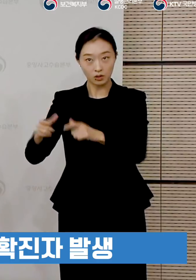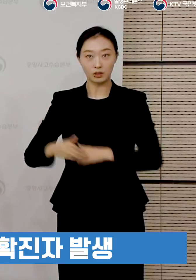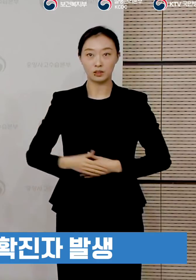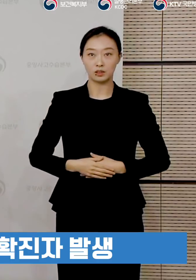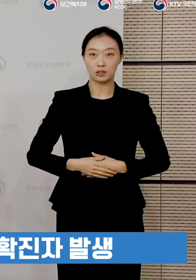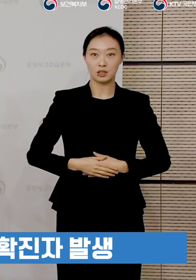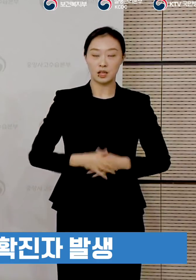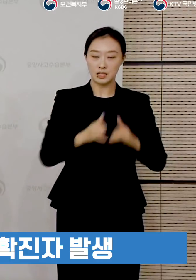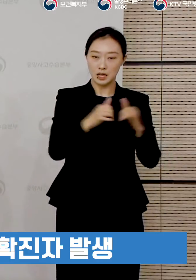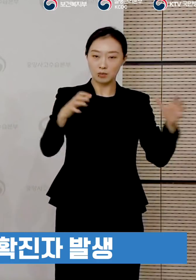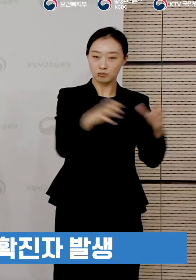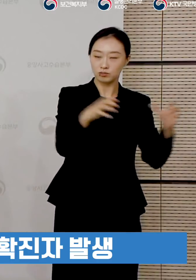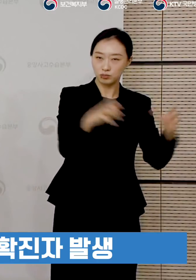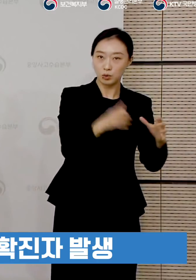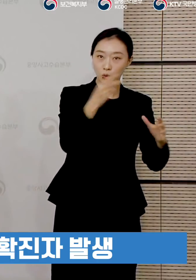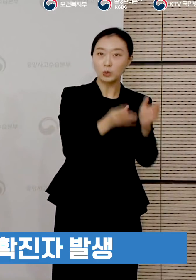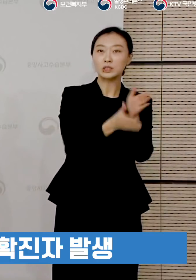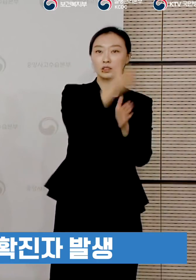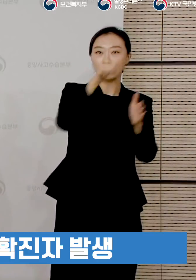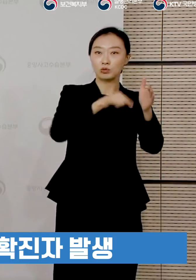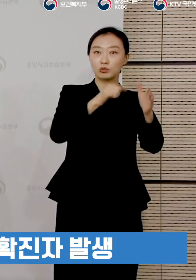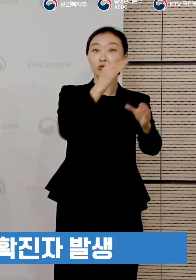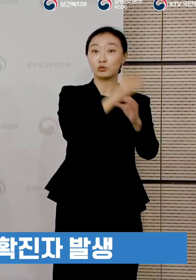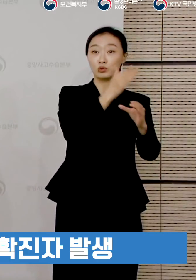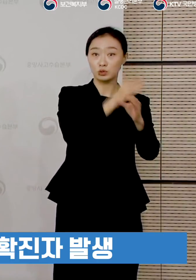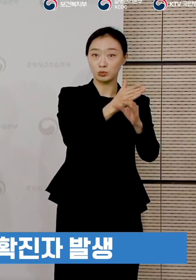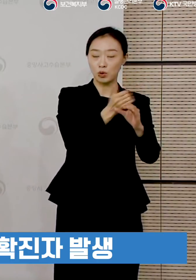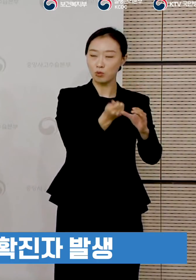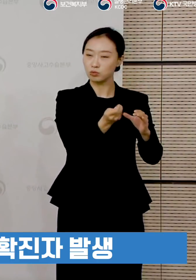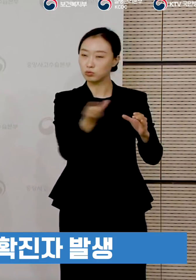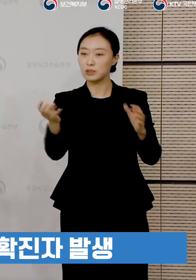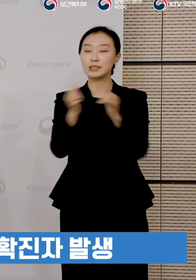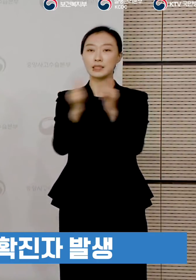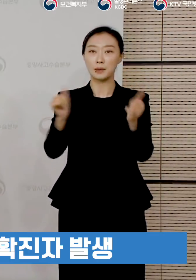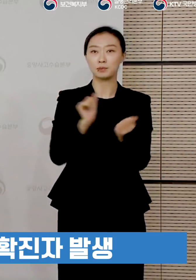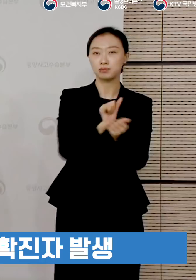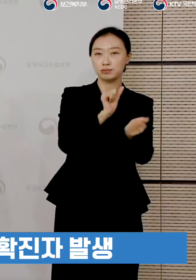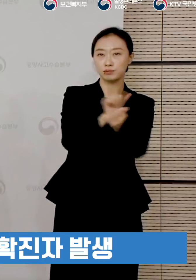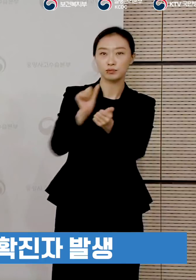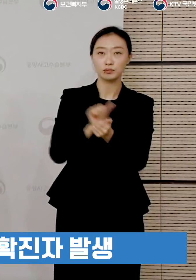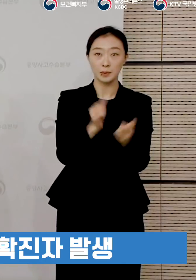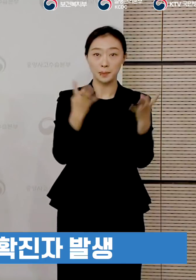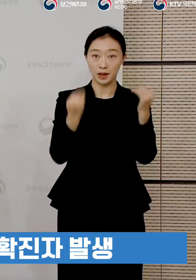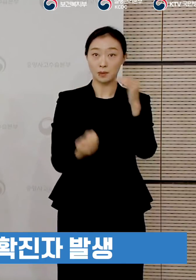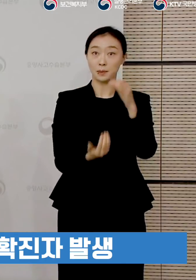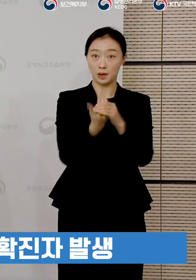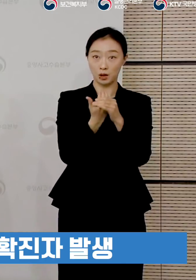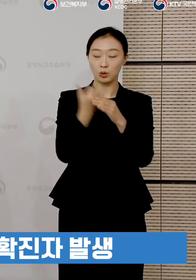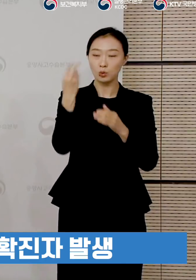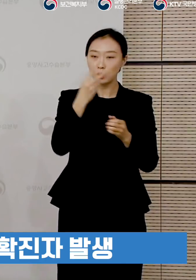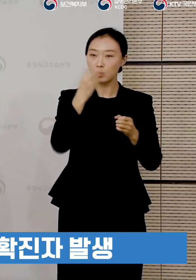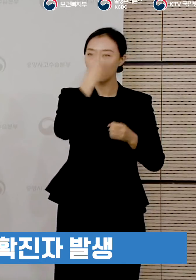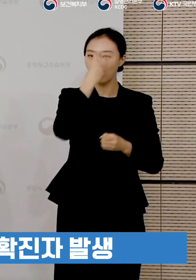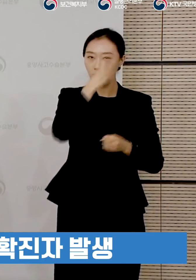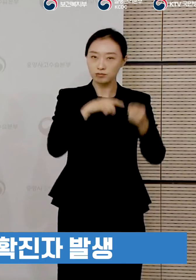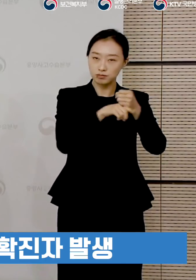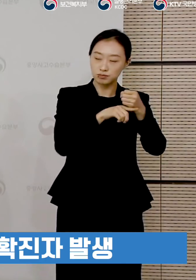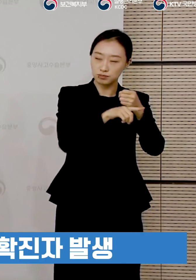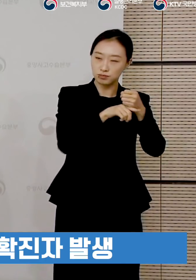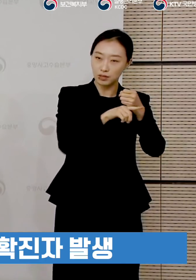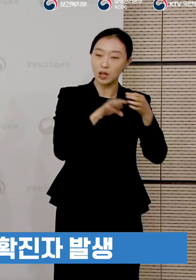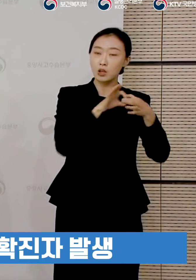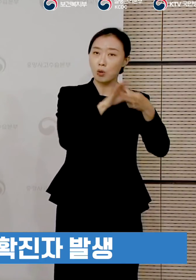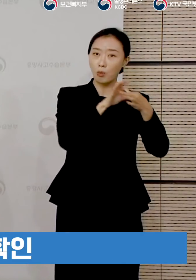또는 시설을 중심으로 다수의 환자가 집중적으로 발생하고 있고 역학적 연관성이 확인되지 않는